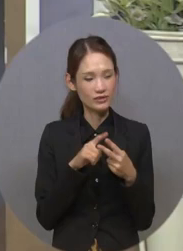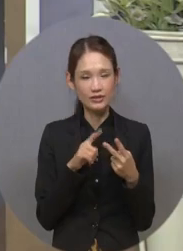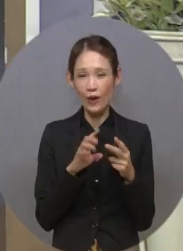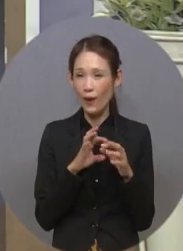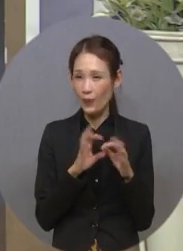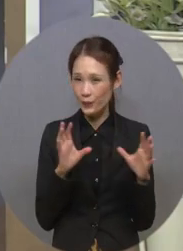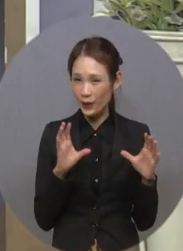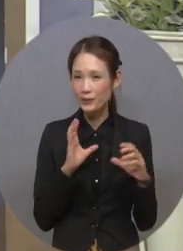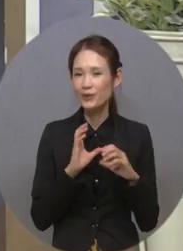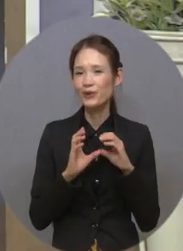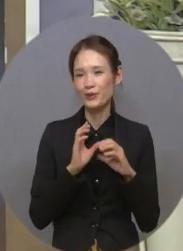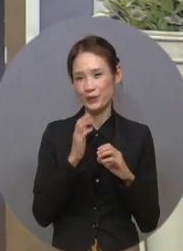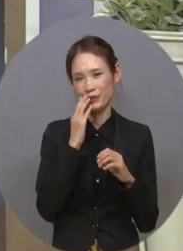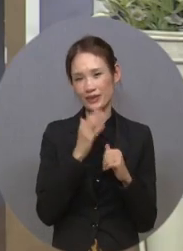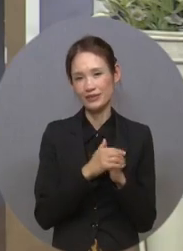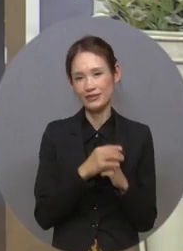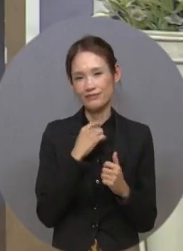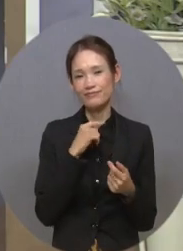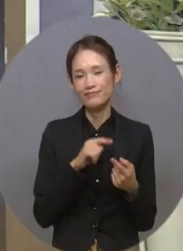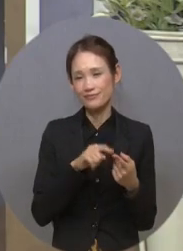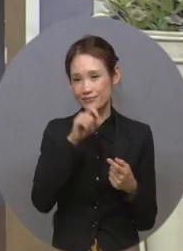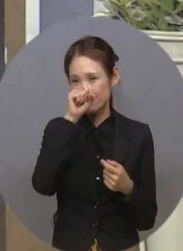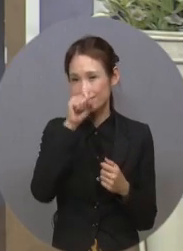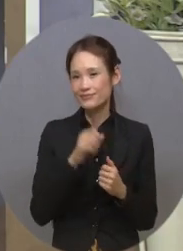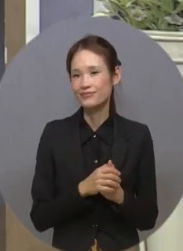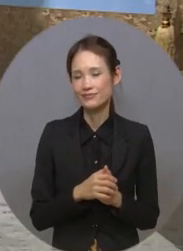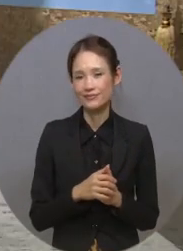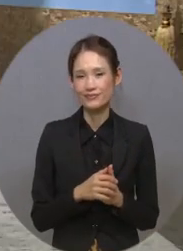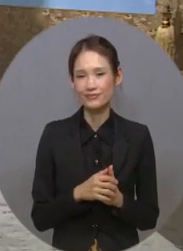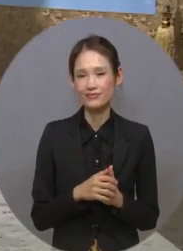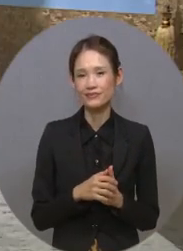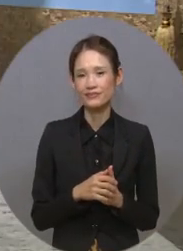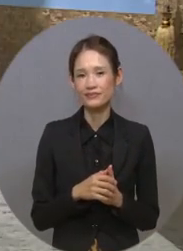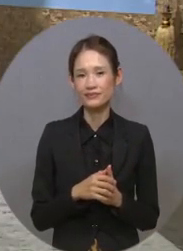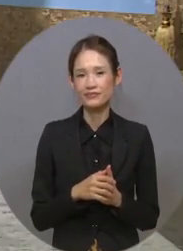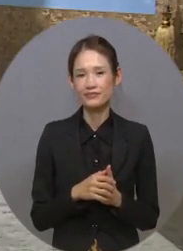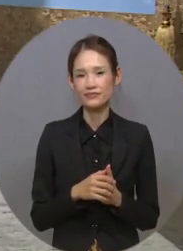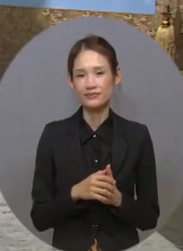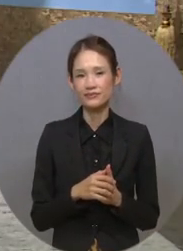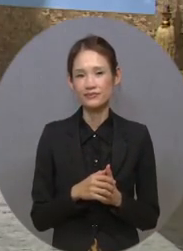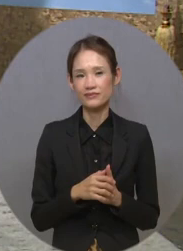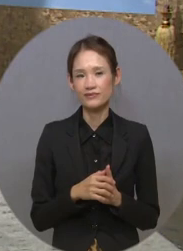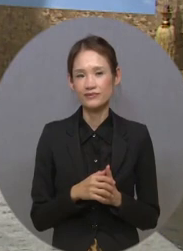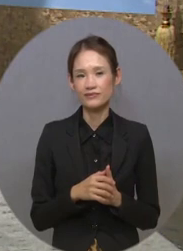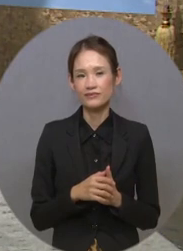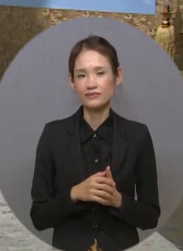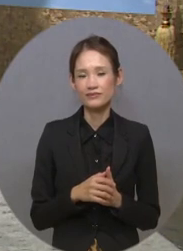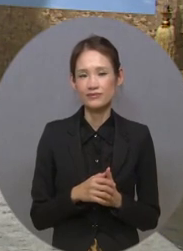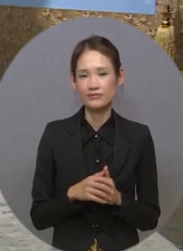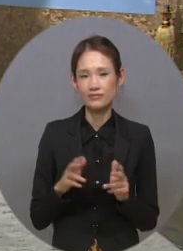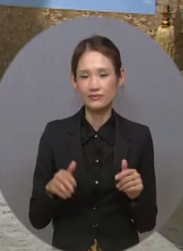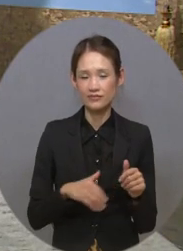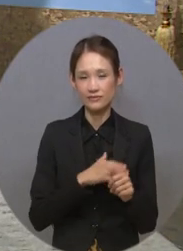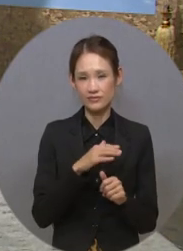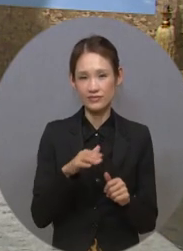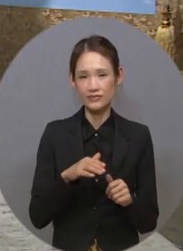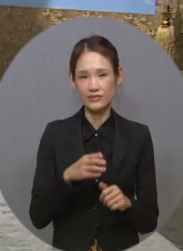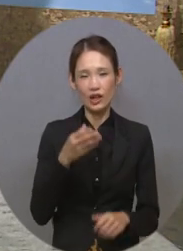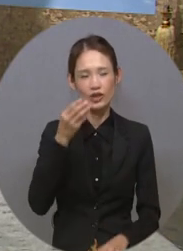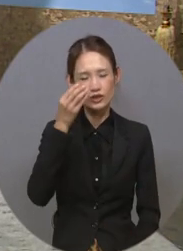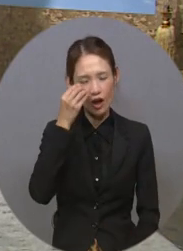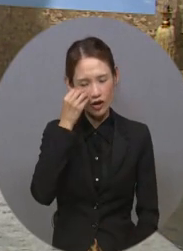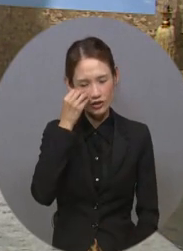또 그런 장점은 있구나라는 생각은 들더라고요. 그렇죠. 그러니까 우리가 우리 지금 상황에 네.